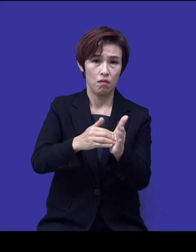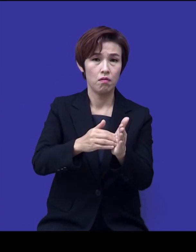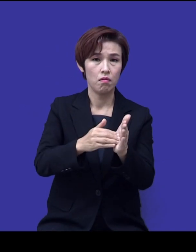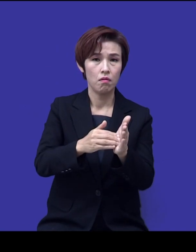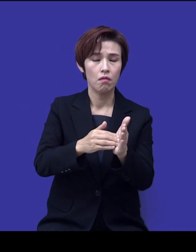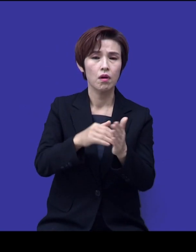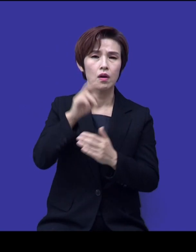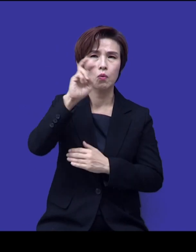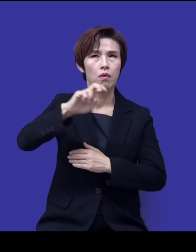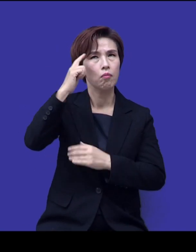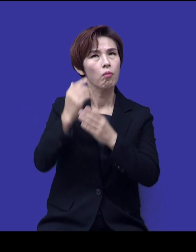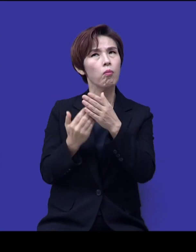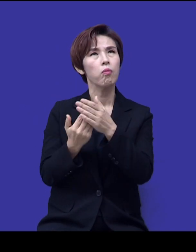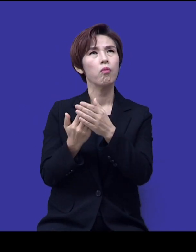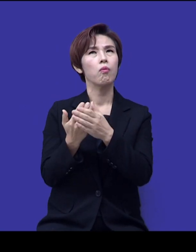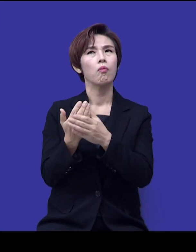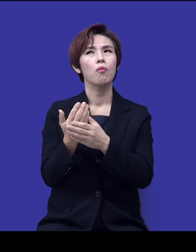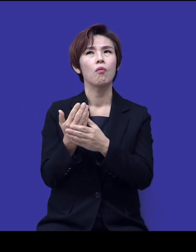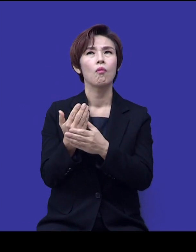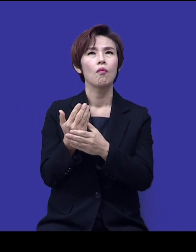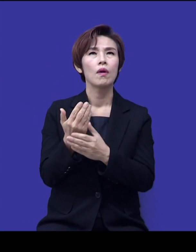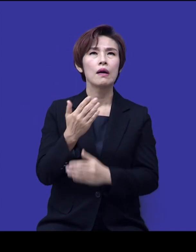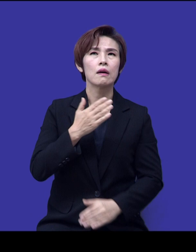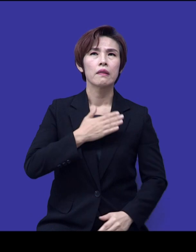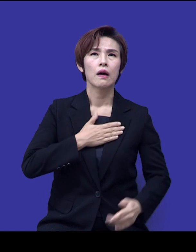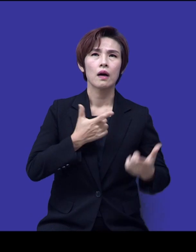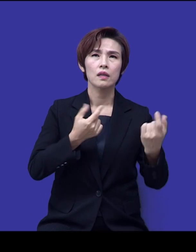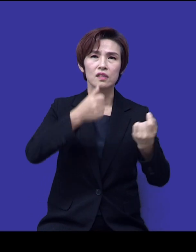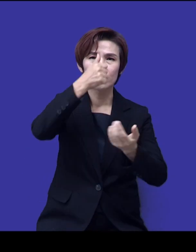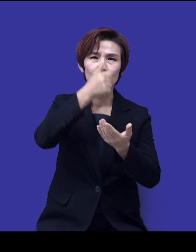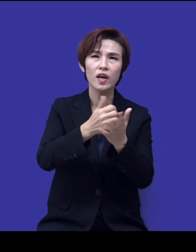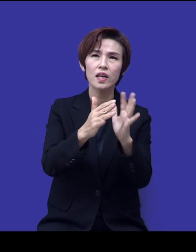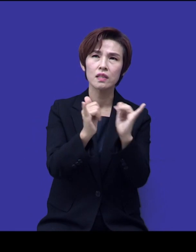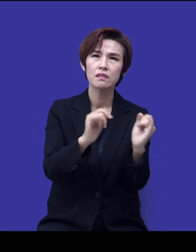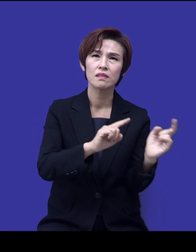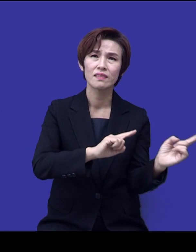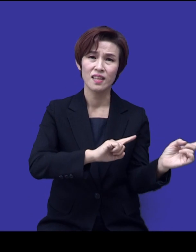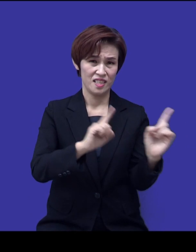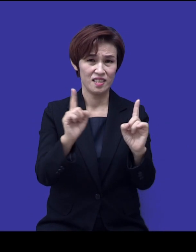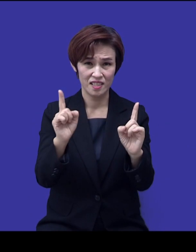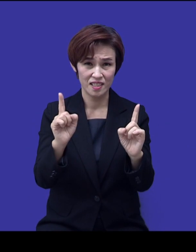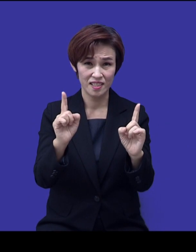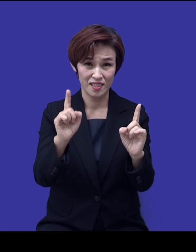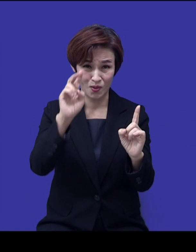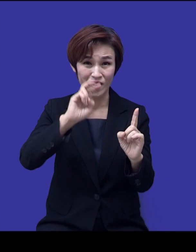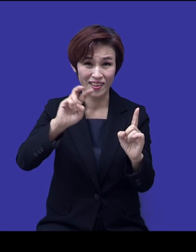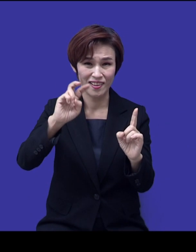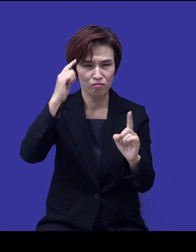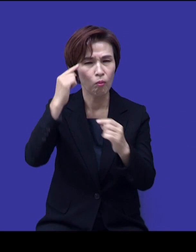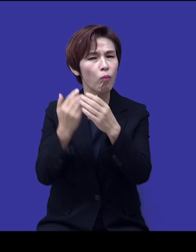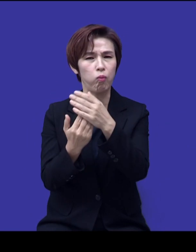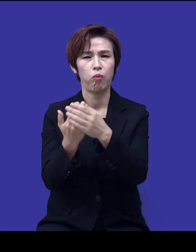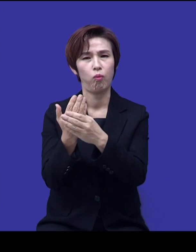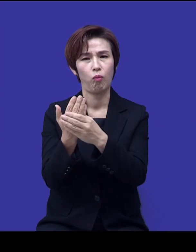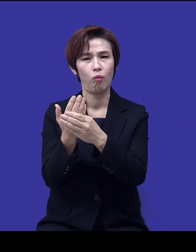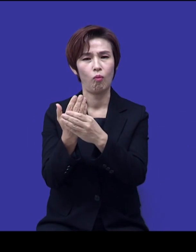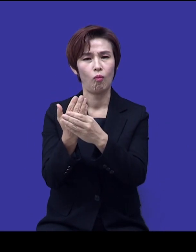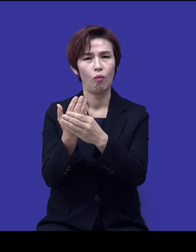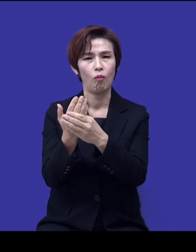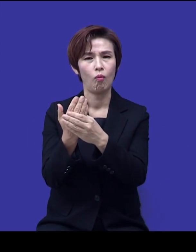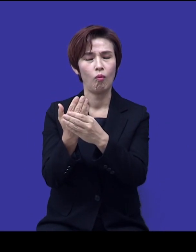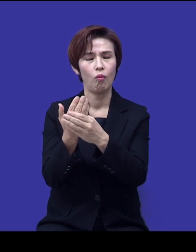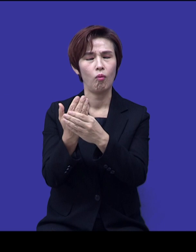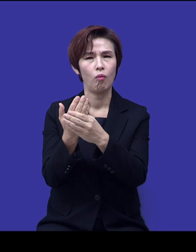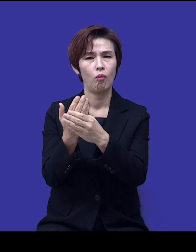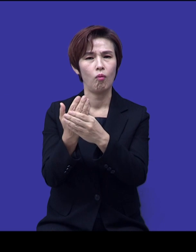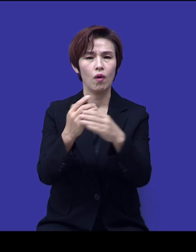노래가 떠올랐을까? 왜 그 노래 있잖아요. 나 같은 죄인 살리신, 나 같은 죄인 살리신 죄인이고요. 근데